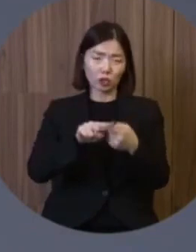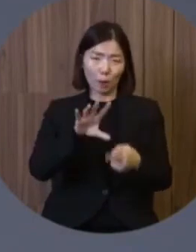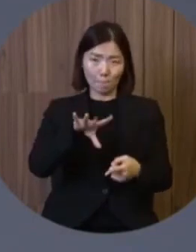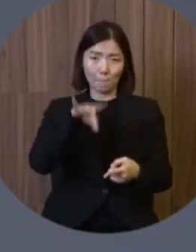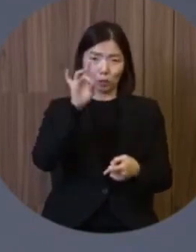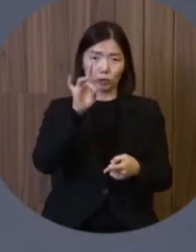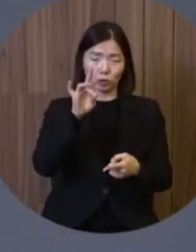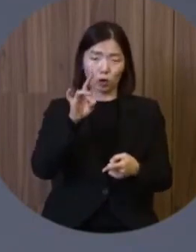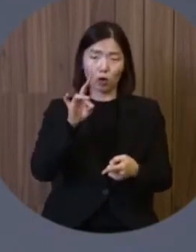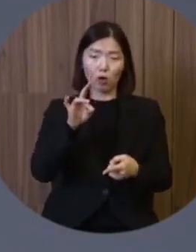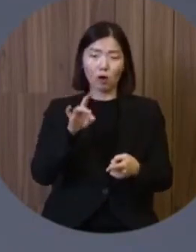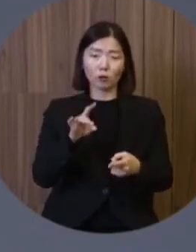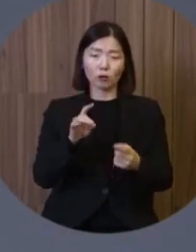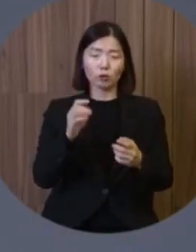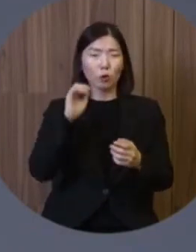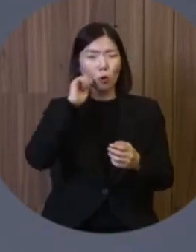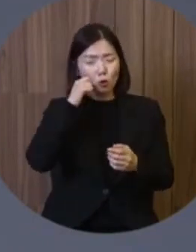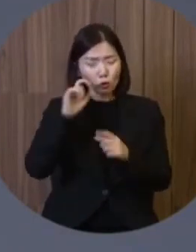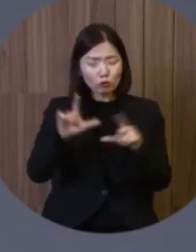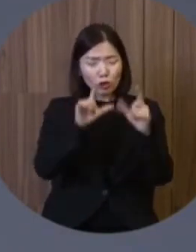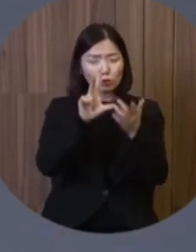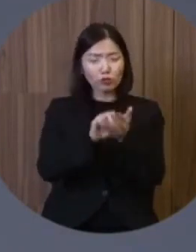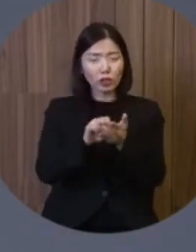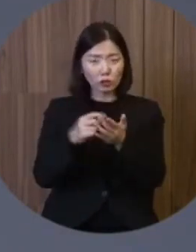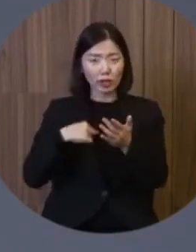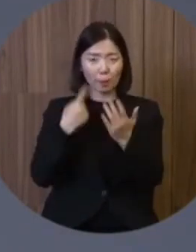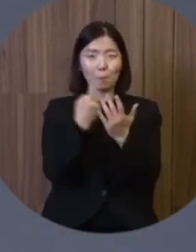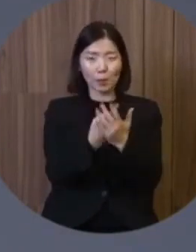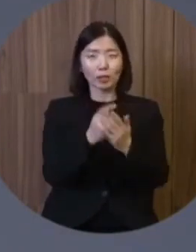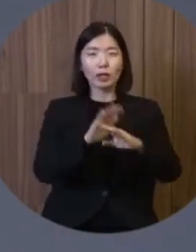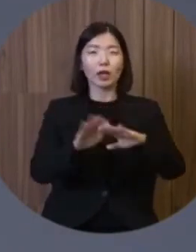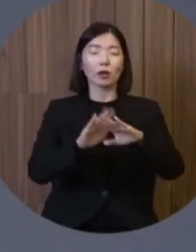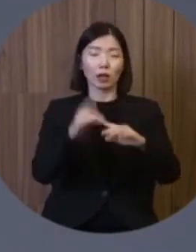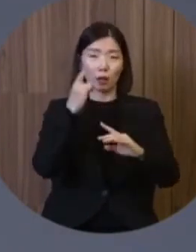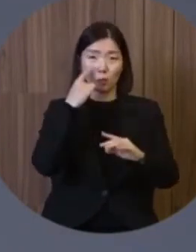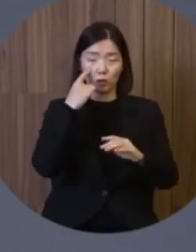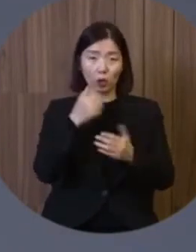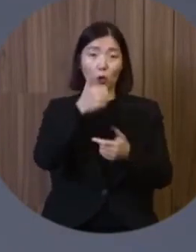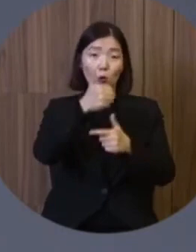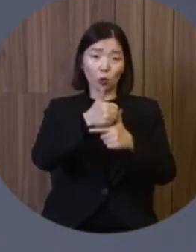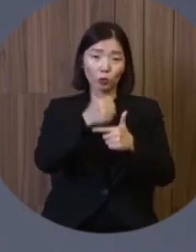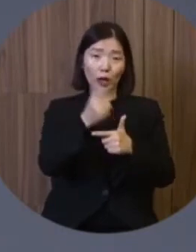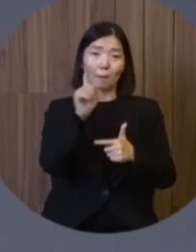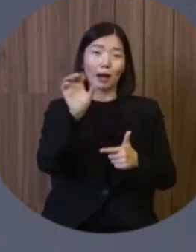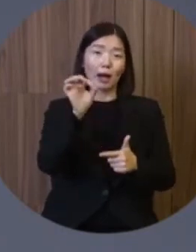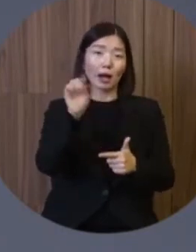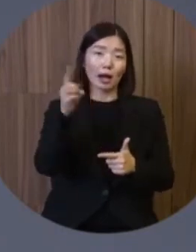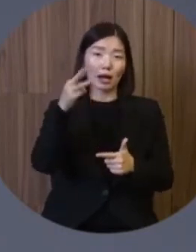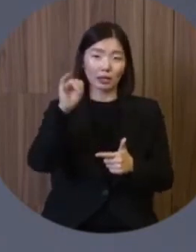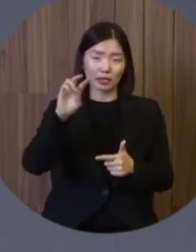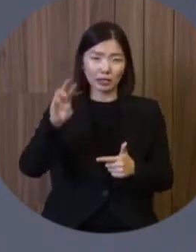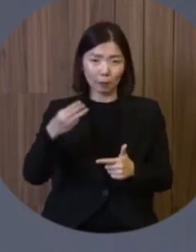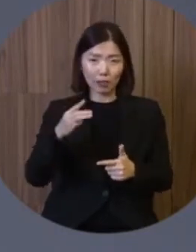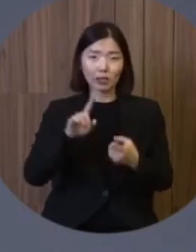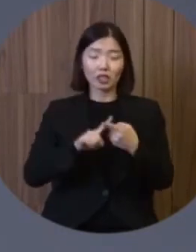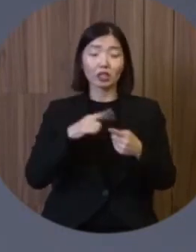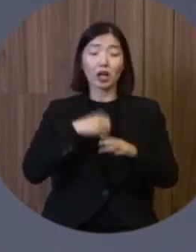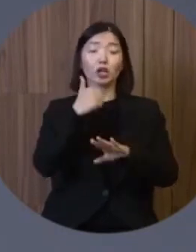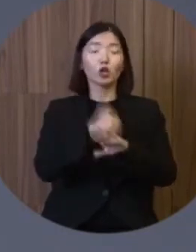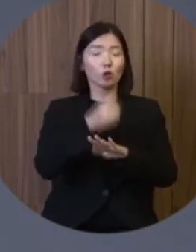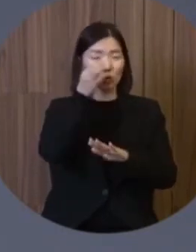최우선의 민생 과제로 챙기겠습니다. 호남 RE300 성권하도록